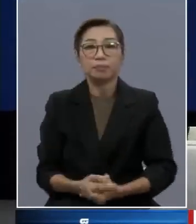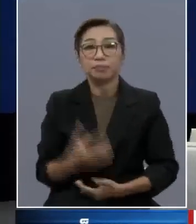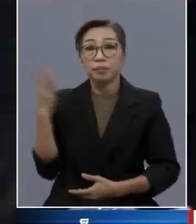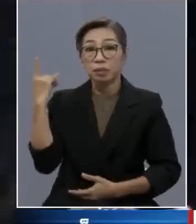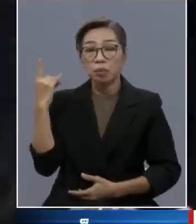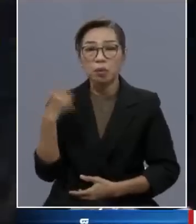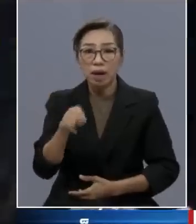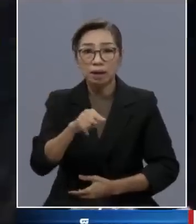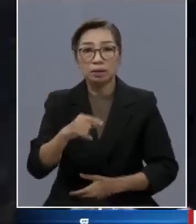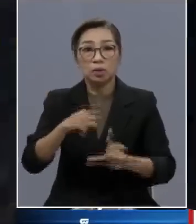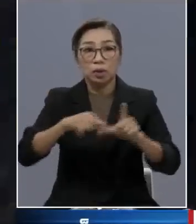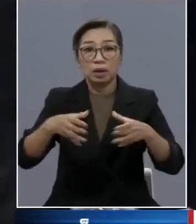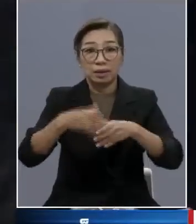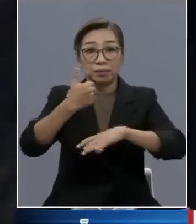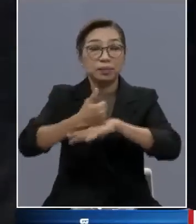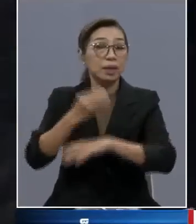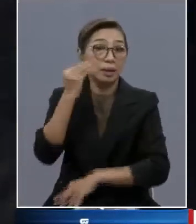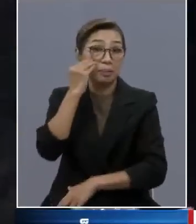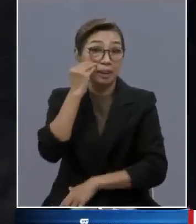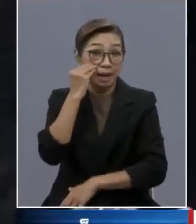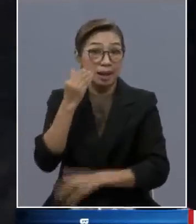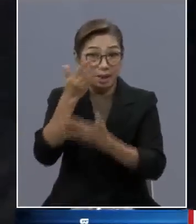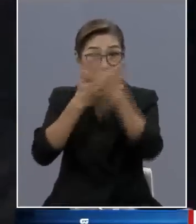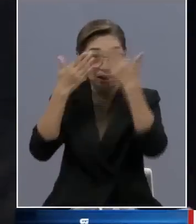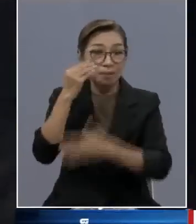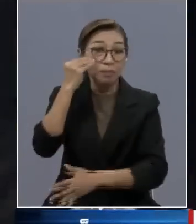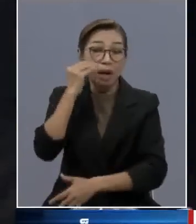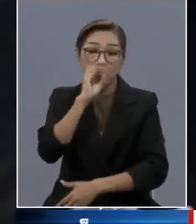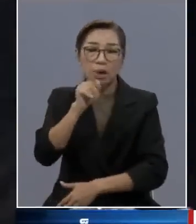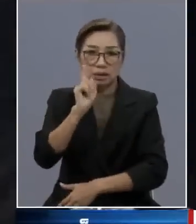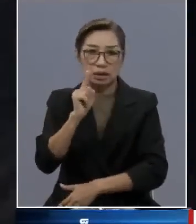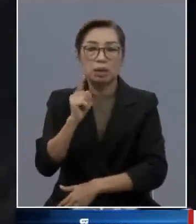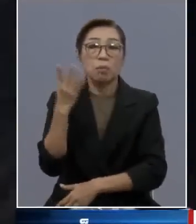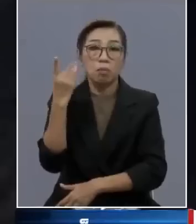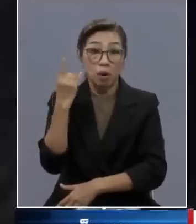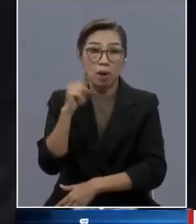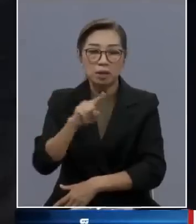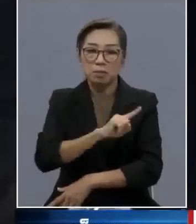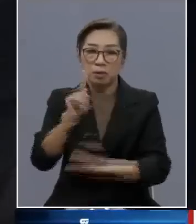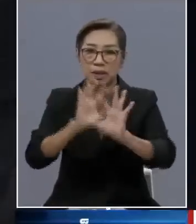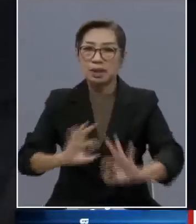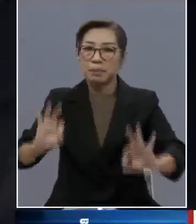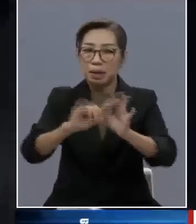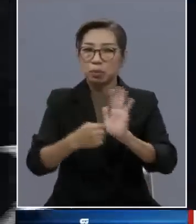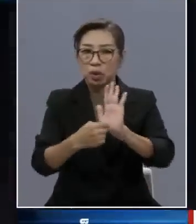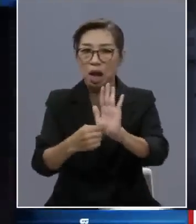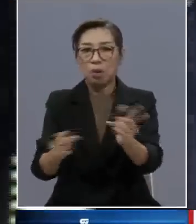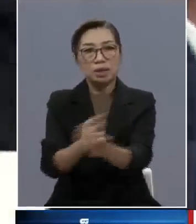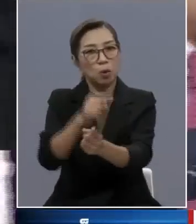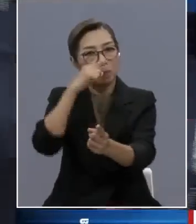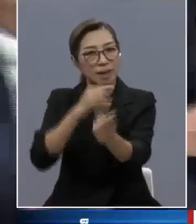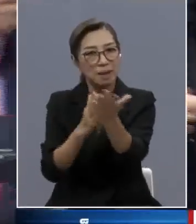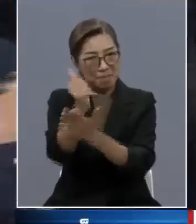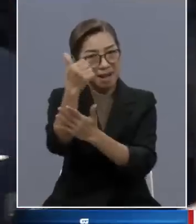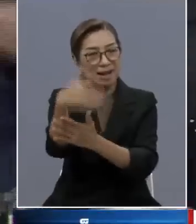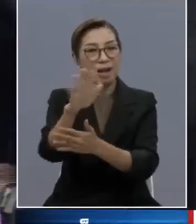าเนี่ยก็บอกว่าถือเป็นวันหมุดหมายที่ดีเลยนะครับที่จะสะท้อนความสำเร็จของสังคมไทยที่สามารถเปลี่ย